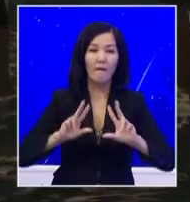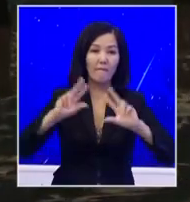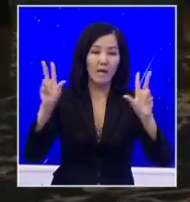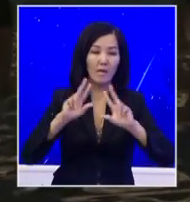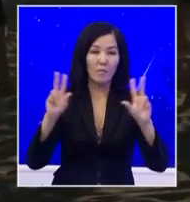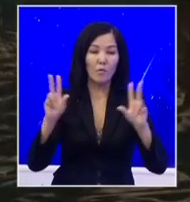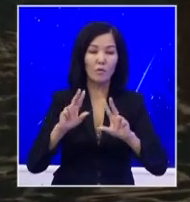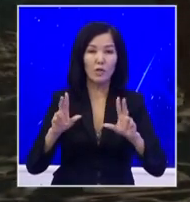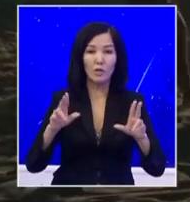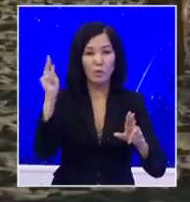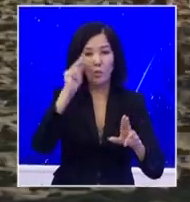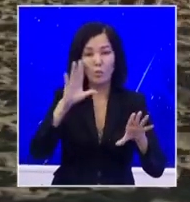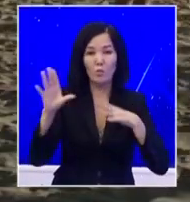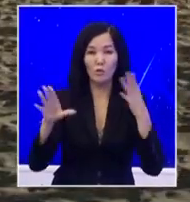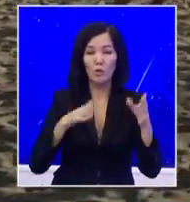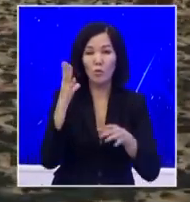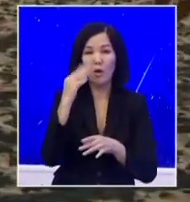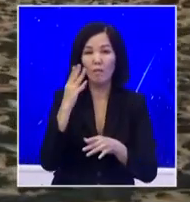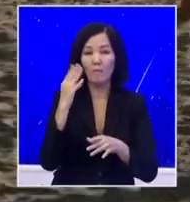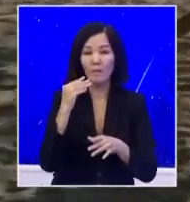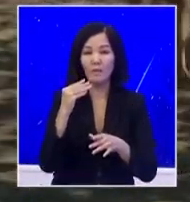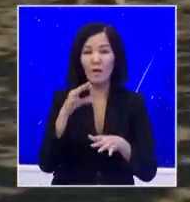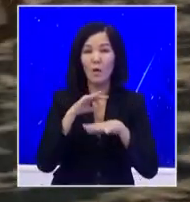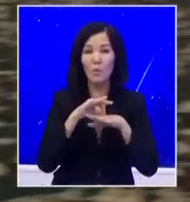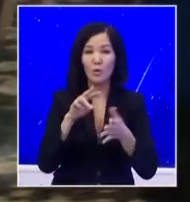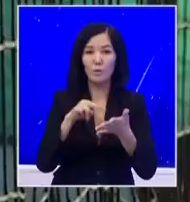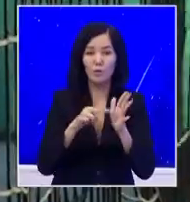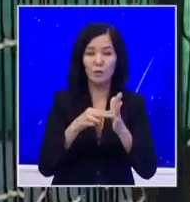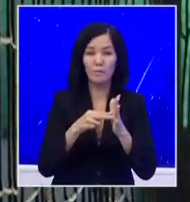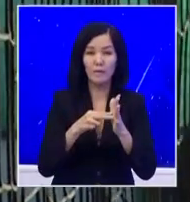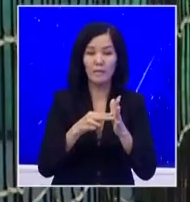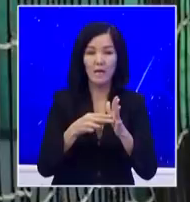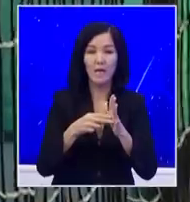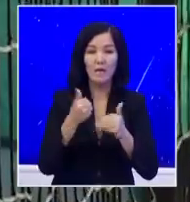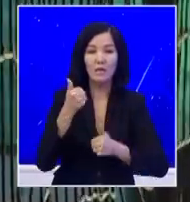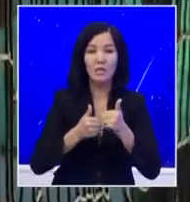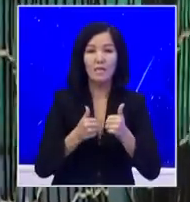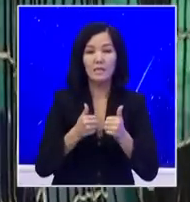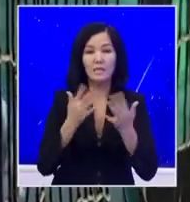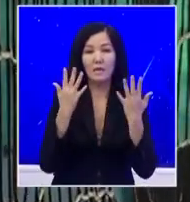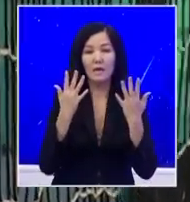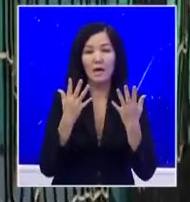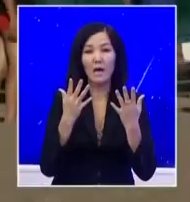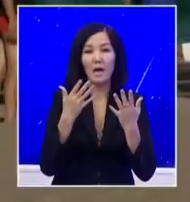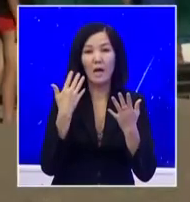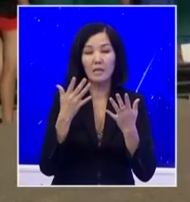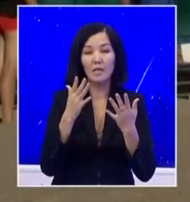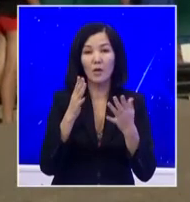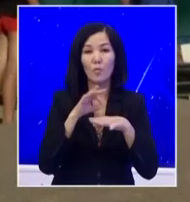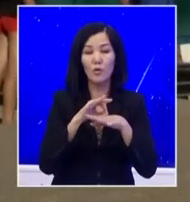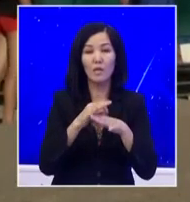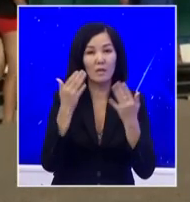Волейболшылардың алғашқы оқу-жаттығу жиыны Алматыда өтеді деп жоспарланған. Жарыстардың нақты қай күндері болатыны белгісіз. Десе де алдағы